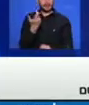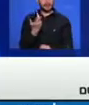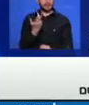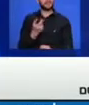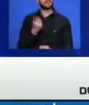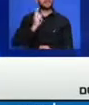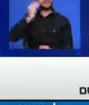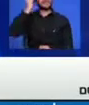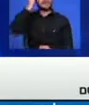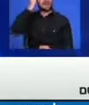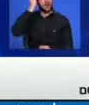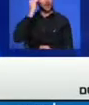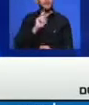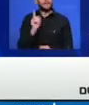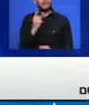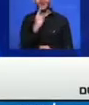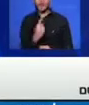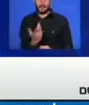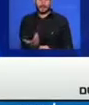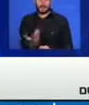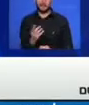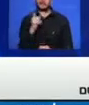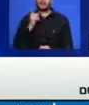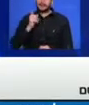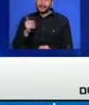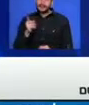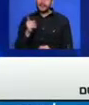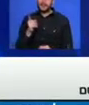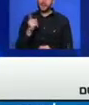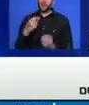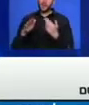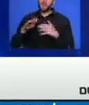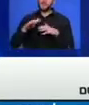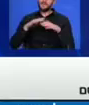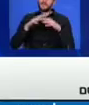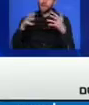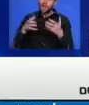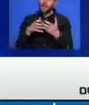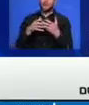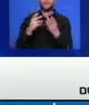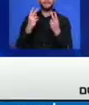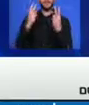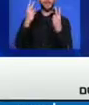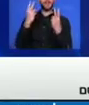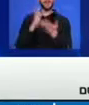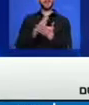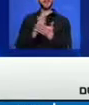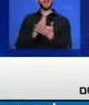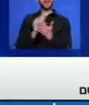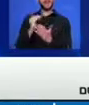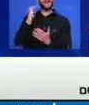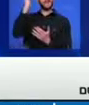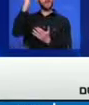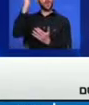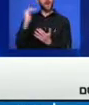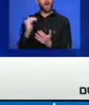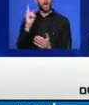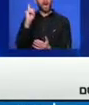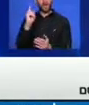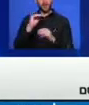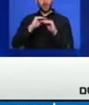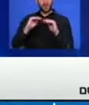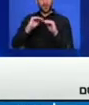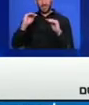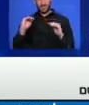כן, אבל צריך לזכור מי אומר לו את זה. זה בא אליו מהשכבות המעמד הביניים הגבוה ומעלה, אבל בשכבות